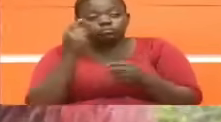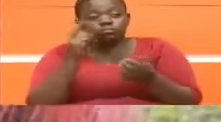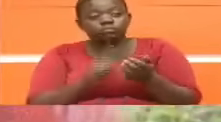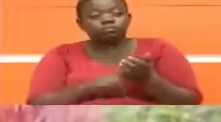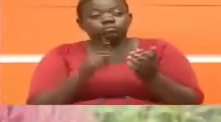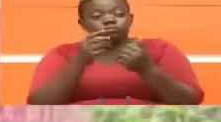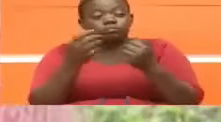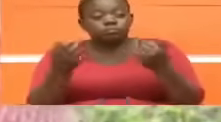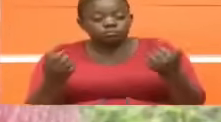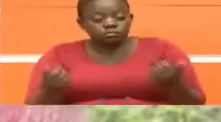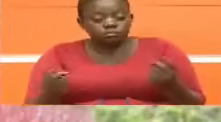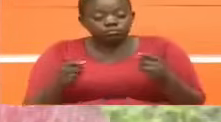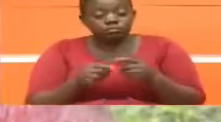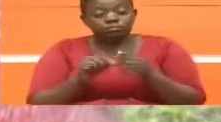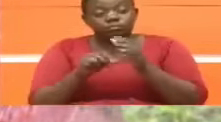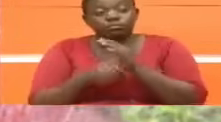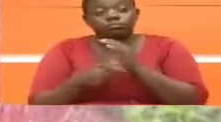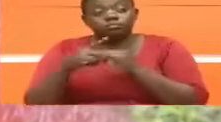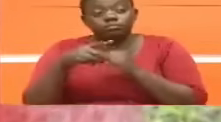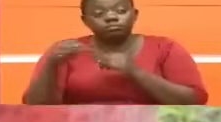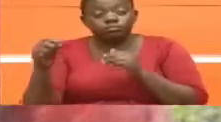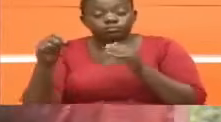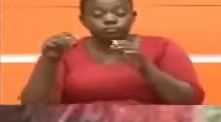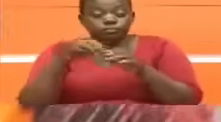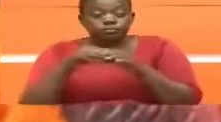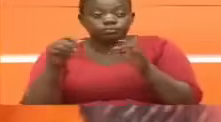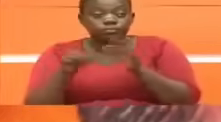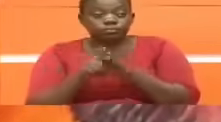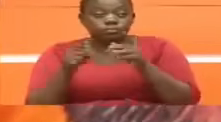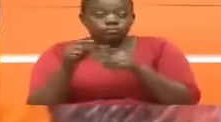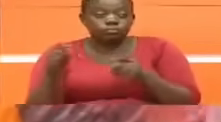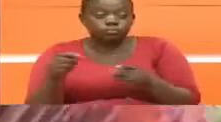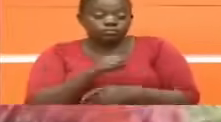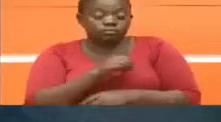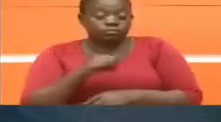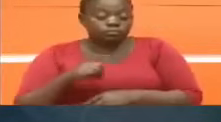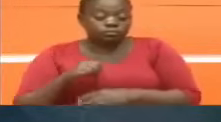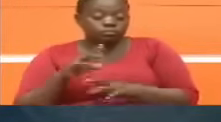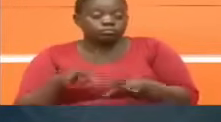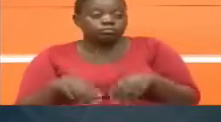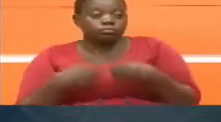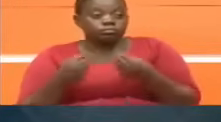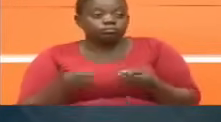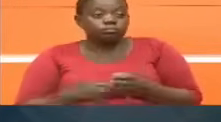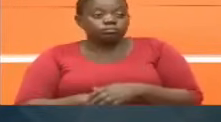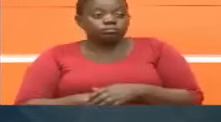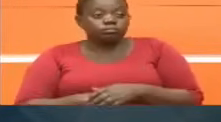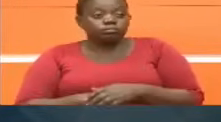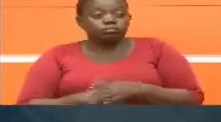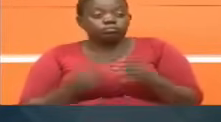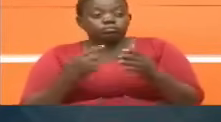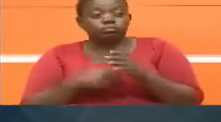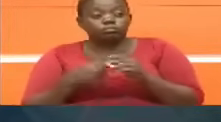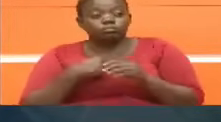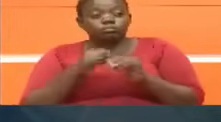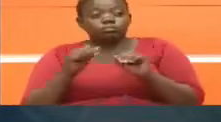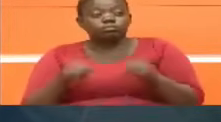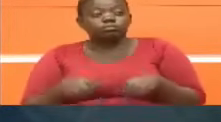abaana nga n'ensonga bazitwala ne mateeka ekyokka n'eremu okuba muddiza. N'agamba